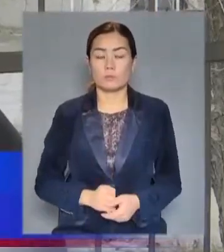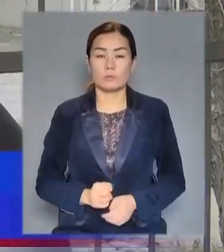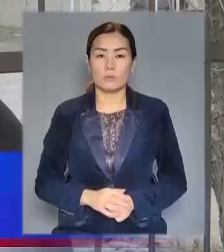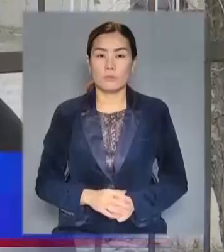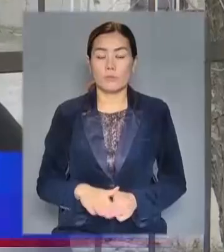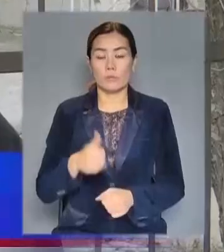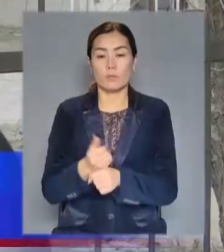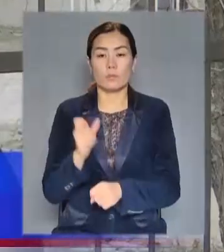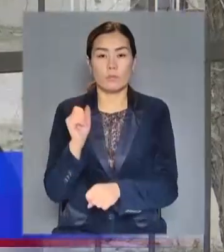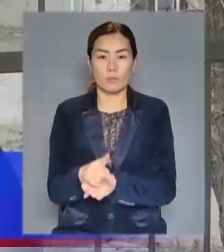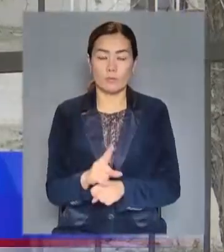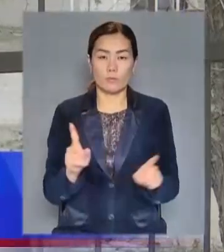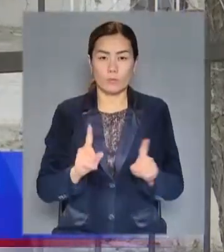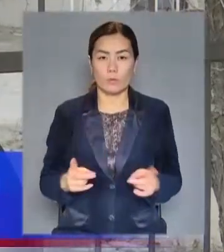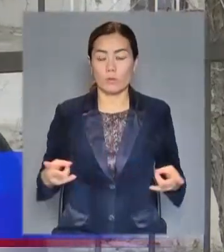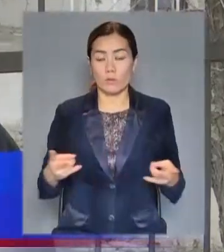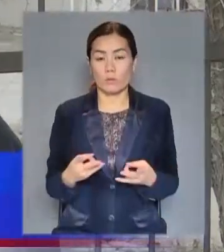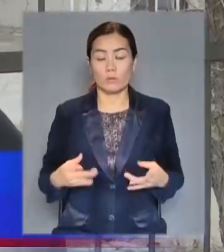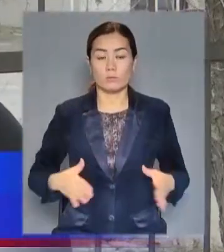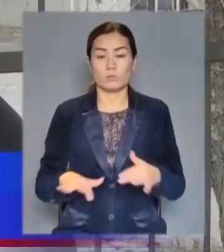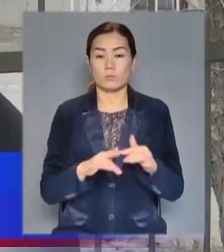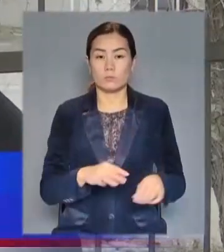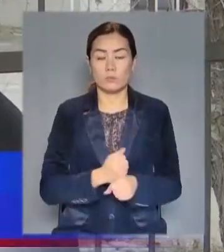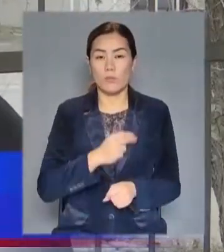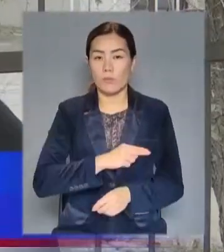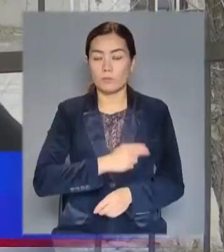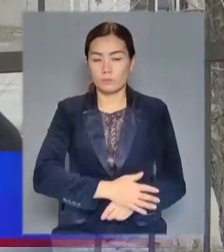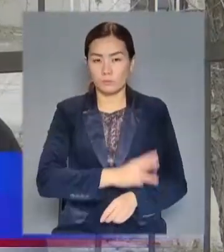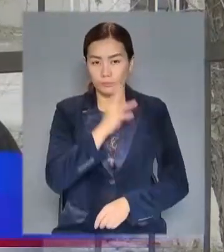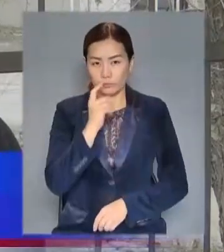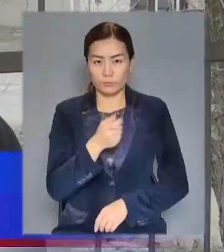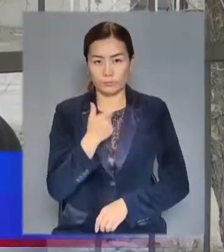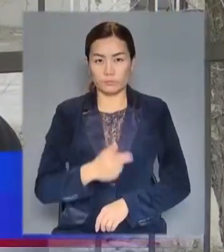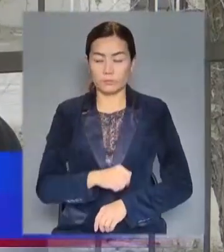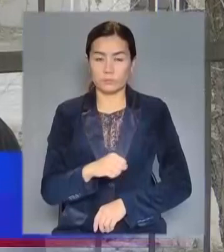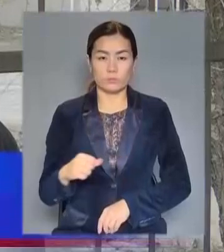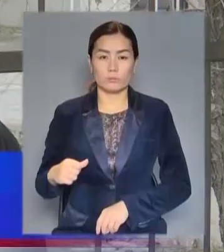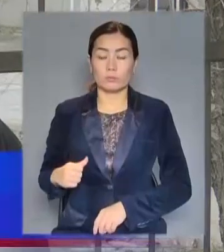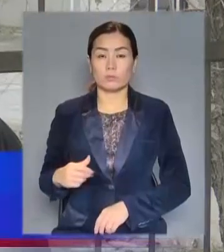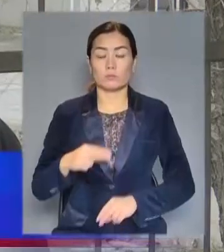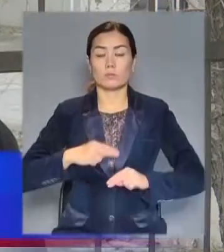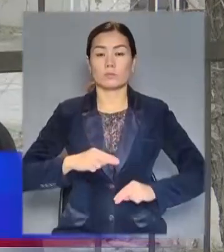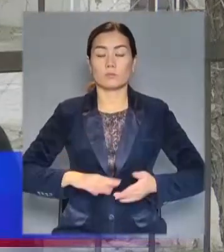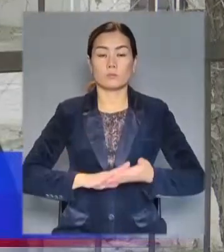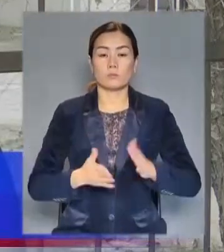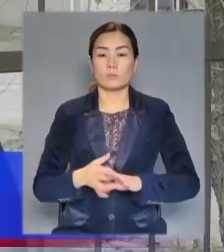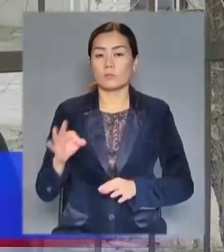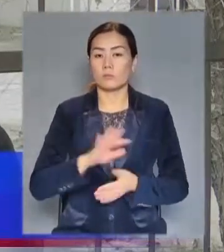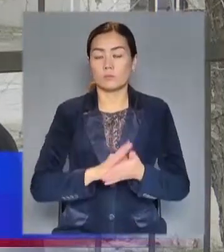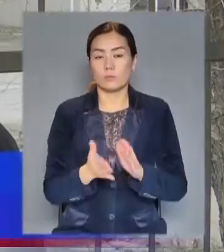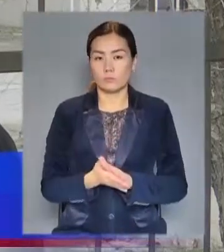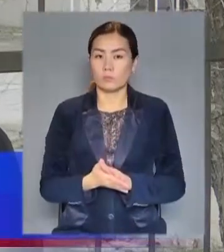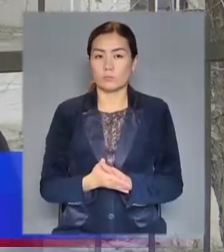болмаса басшына мен айтады түсіндерім. Мына жігіттер добровольцы жасайды не жұмыстарын. Оны іштегі өздерінің трудовой нелерін ақшасы жөнінде біздің